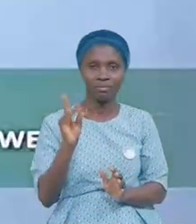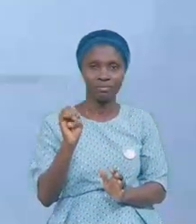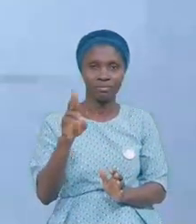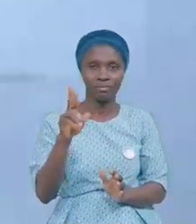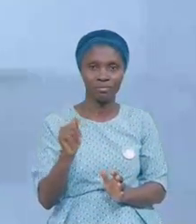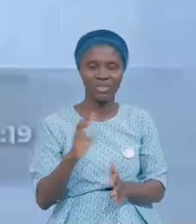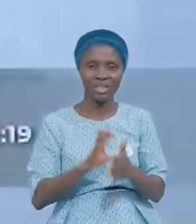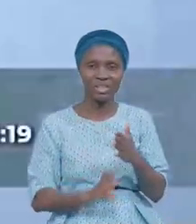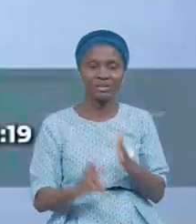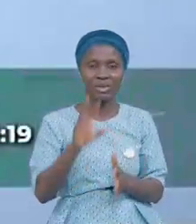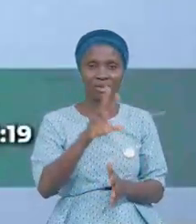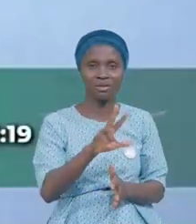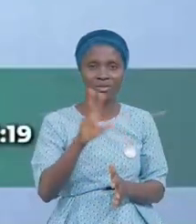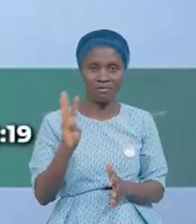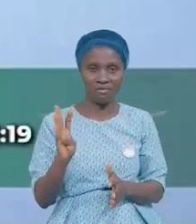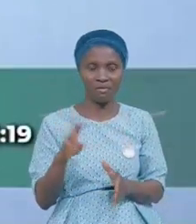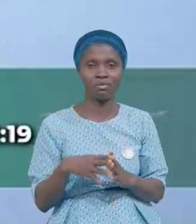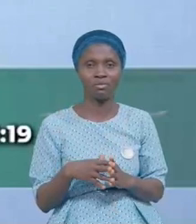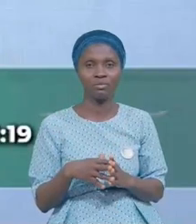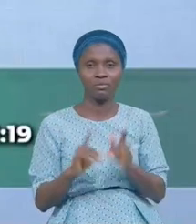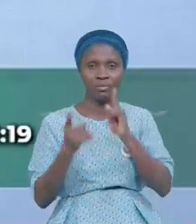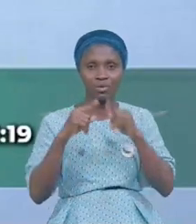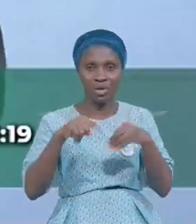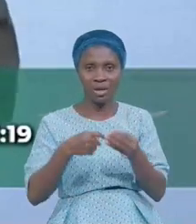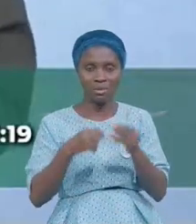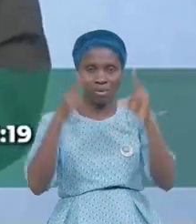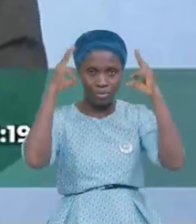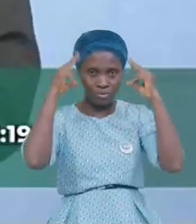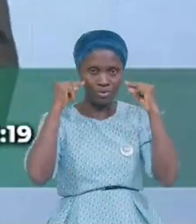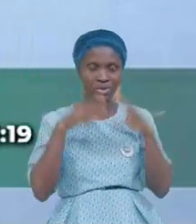Deutéronome parle de Moïse.